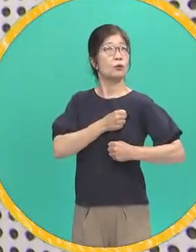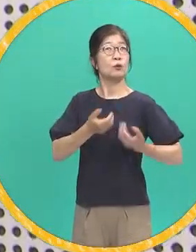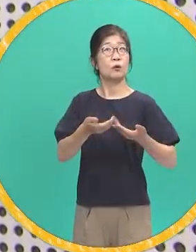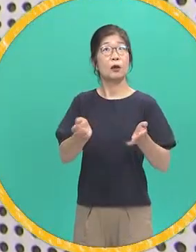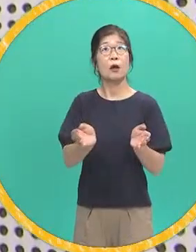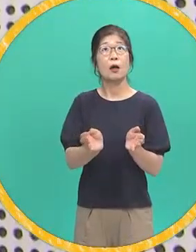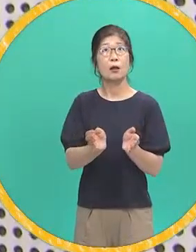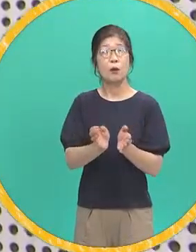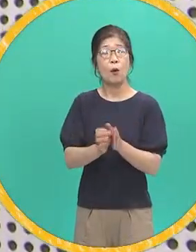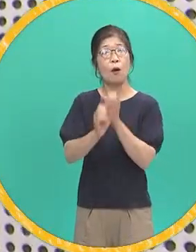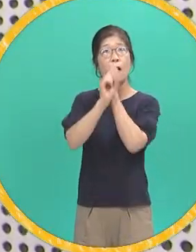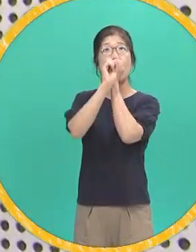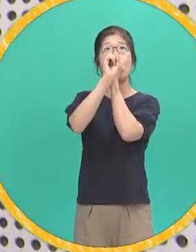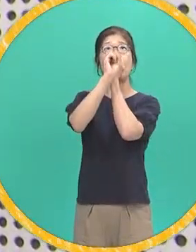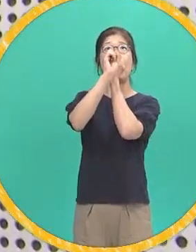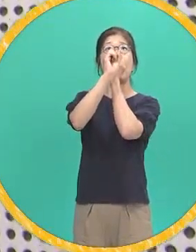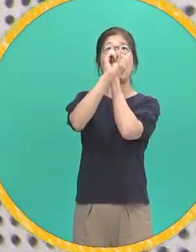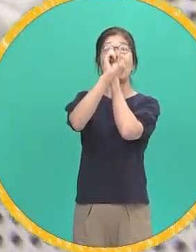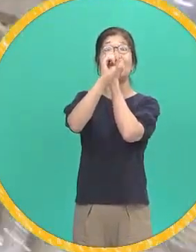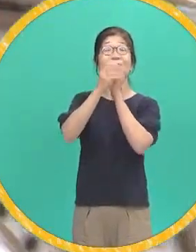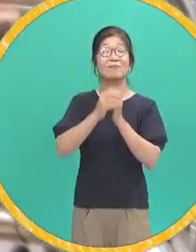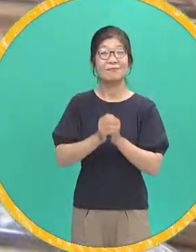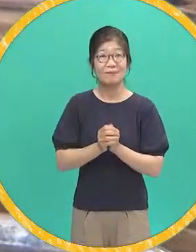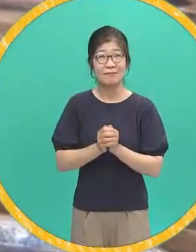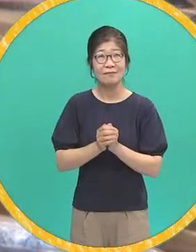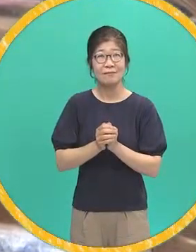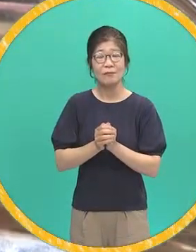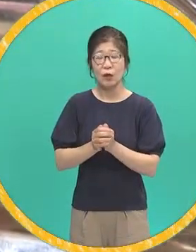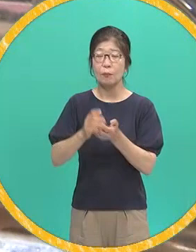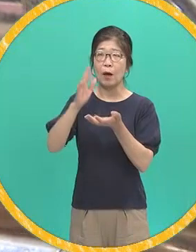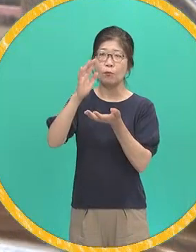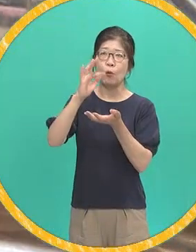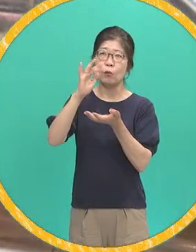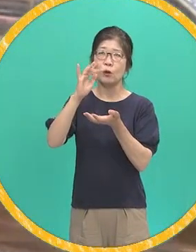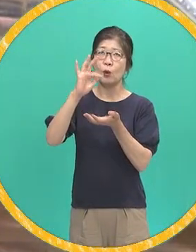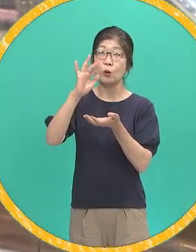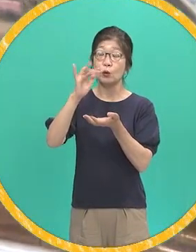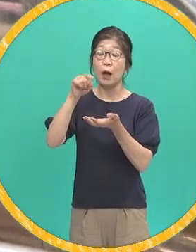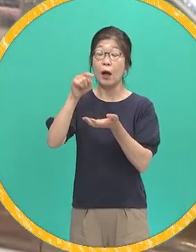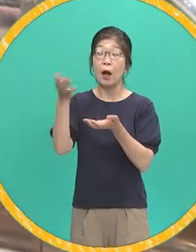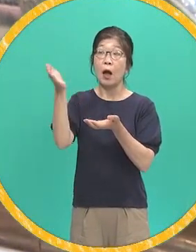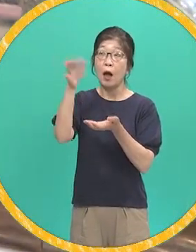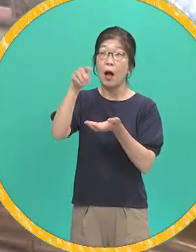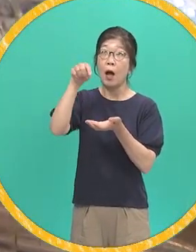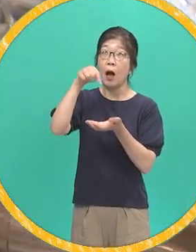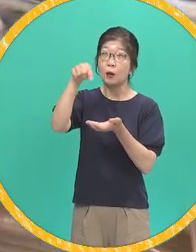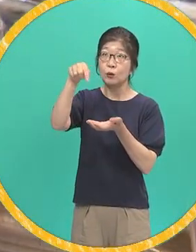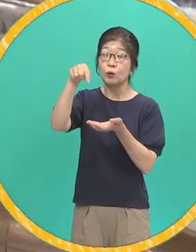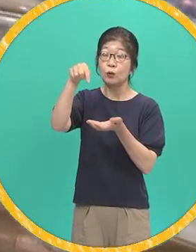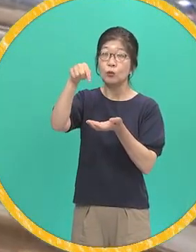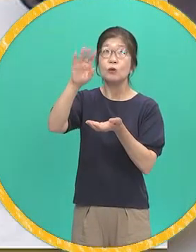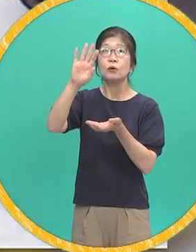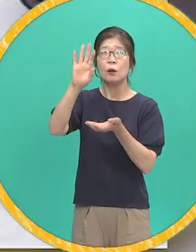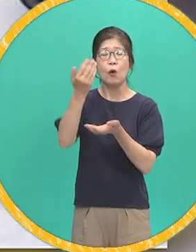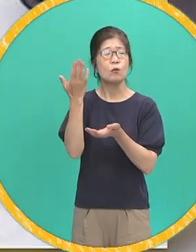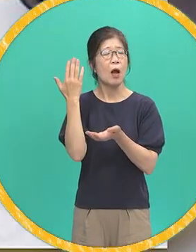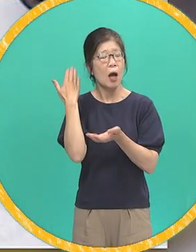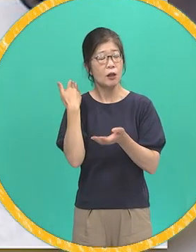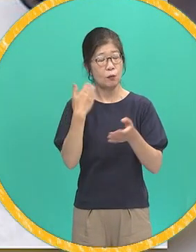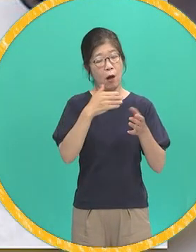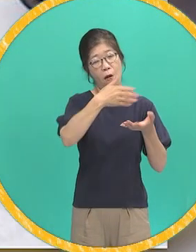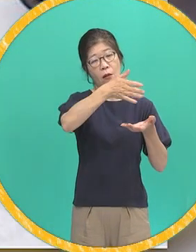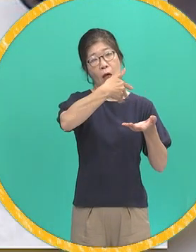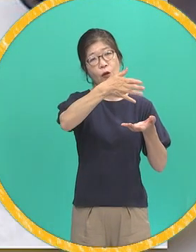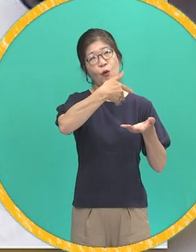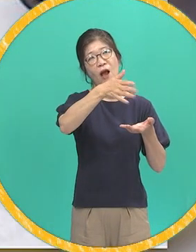の信号ラッパーでこんなにこう今の楽器をピストンがいっぱいボタンがついてるんですけれども昔は